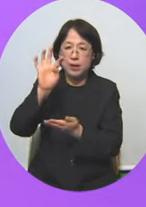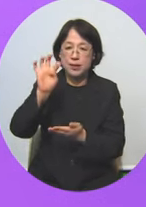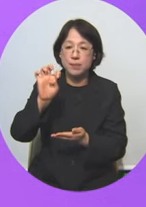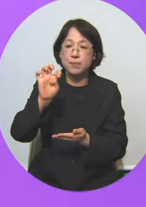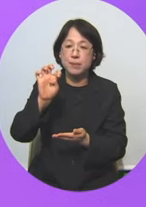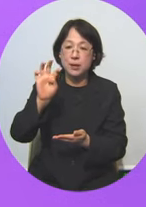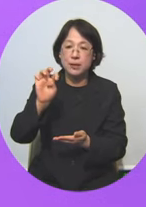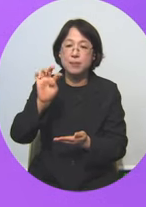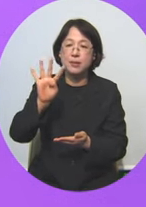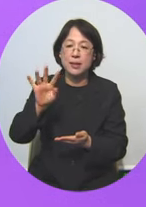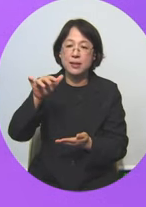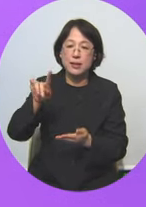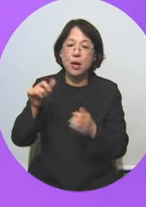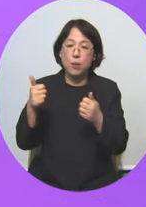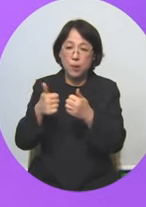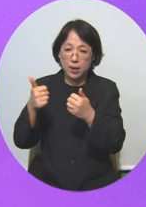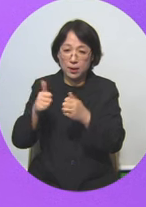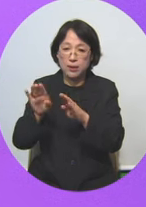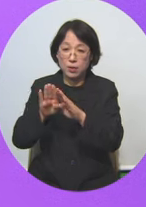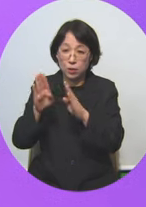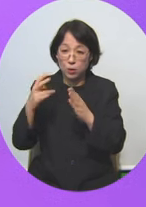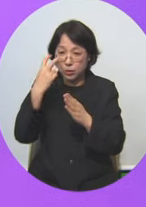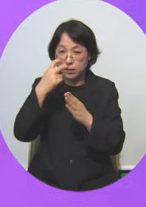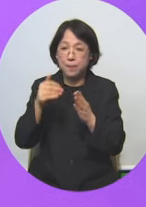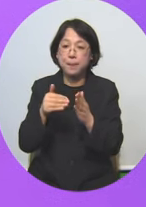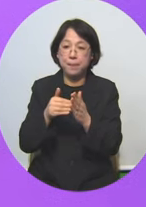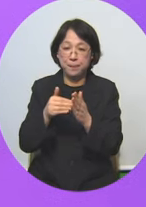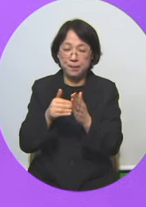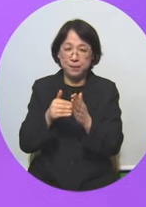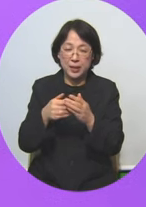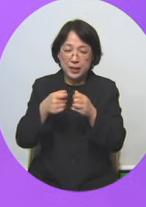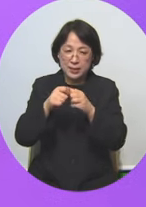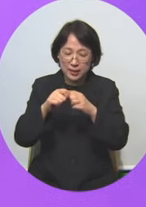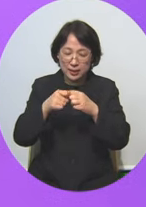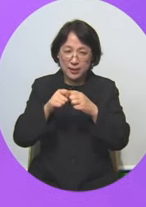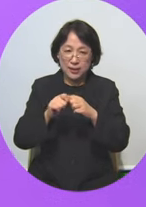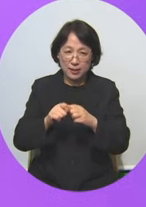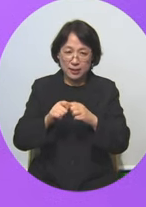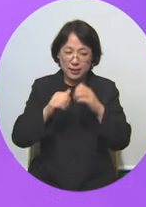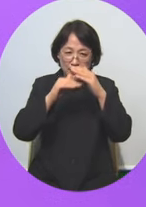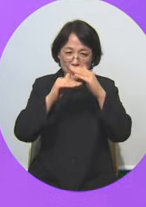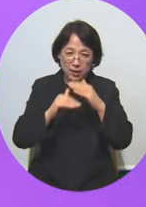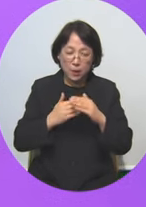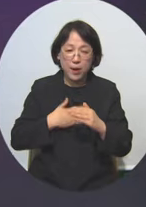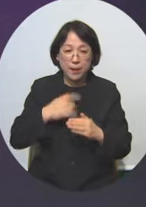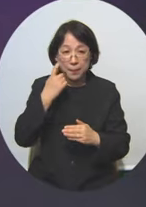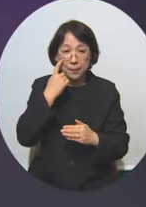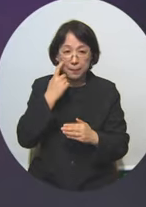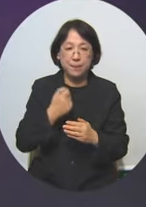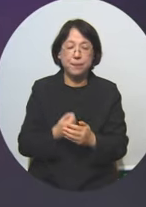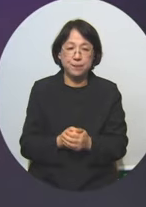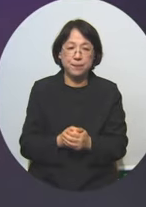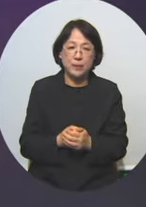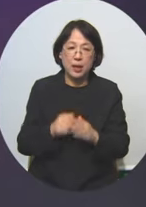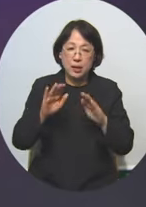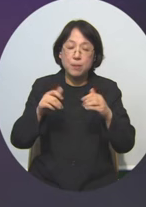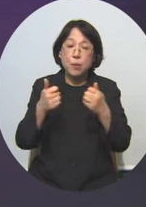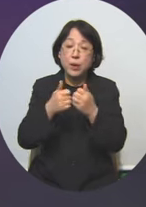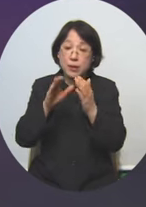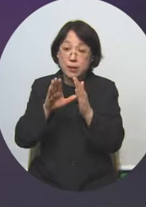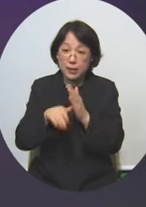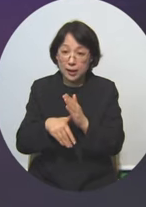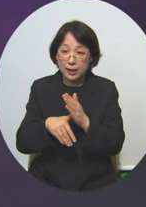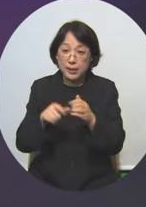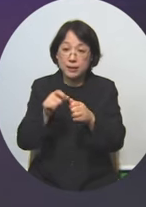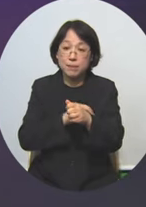의료 현황을 점검했는데요. 자세한 소식을 뉴스룸에 나와 있는 취재 기자와 알아보겠습니다. 자, 조태영 기자, 먼저 이번 회의에서